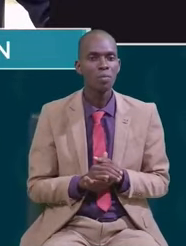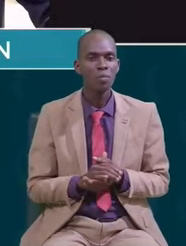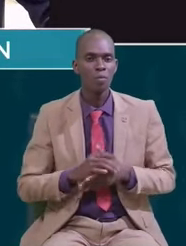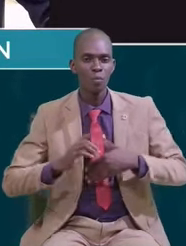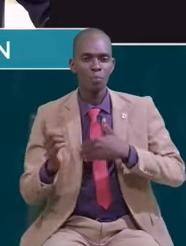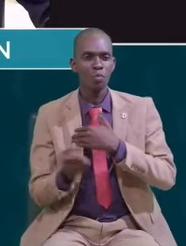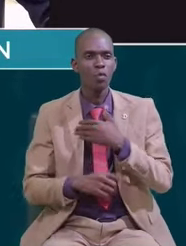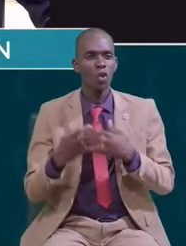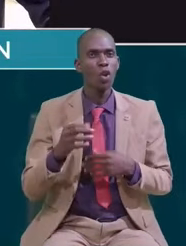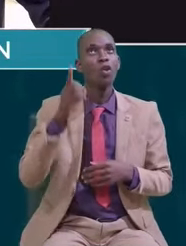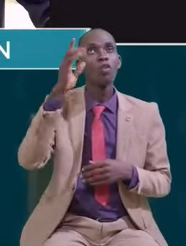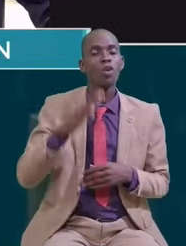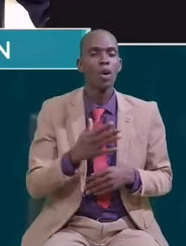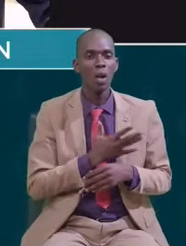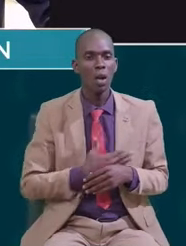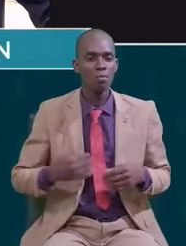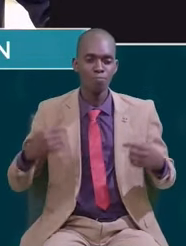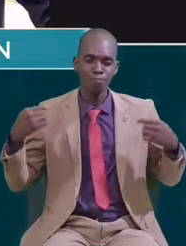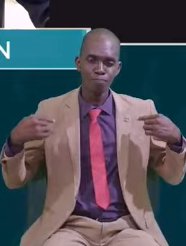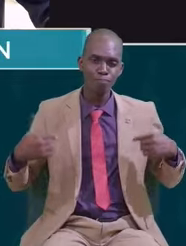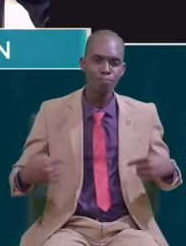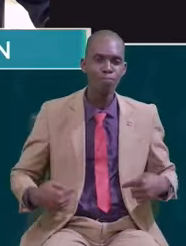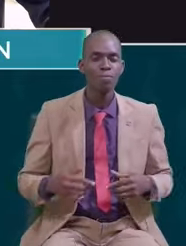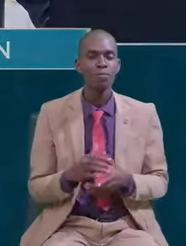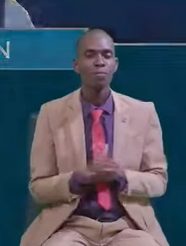Frappé de Dieu et humilié.